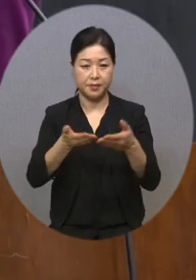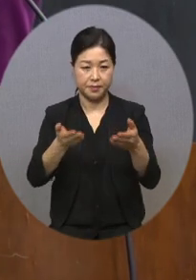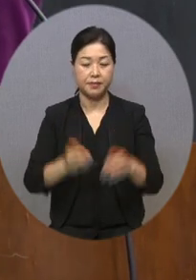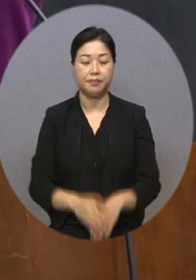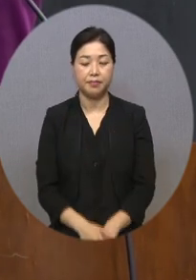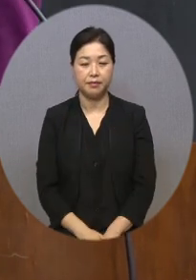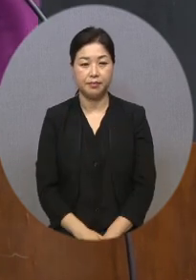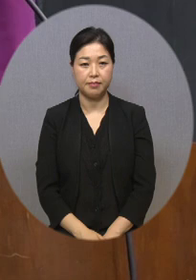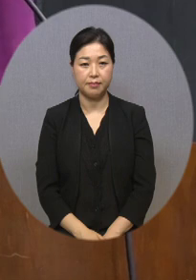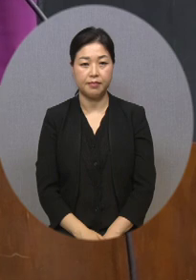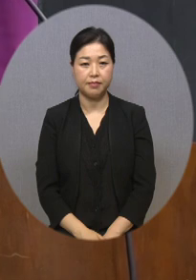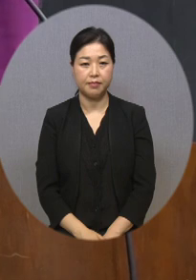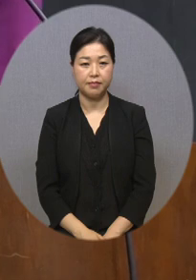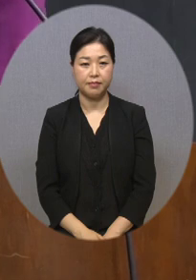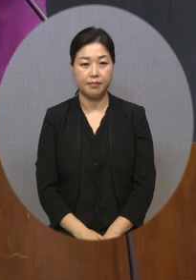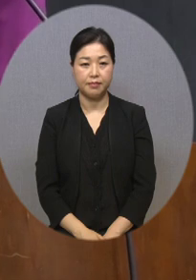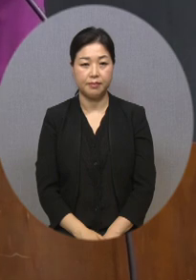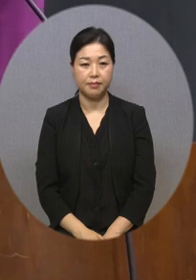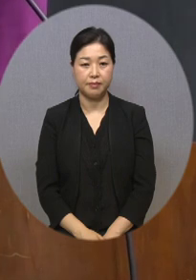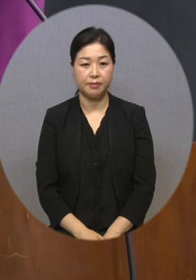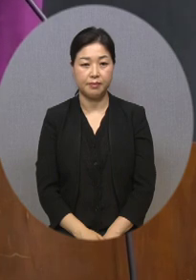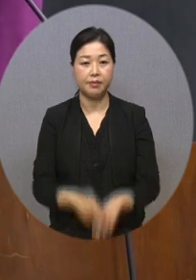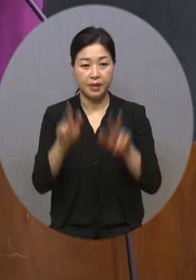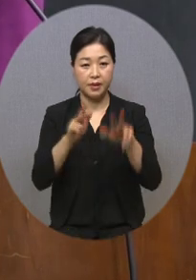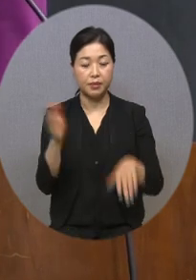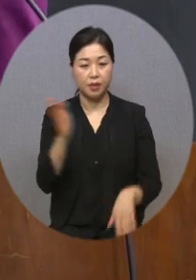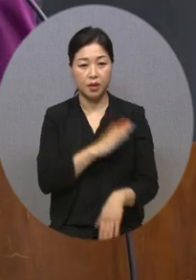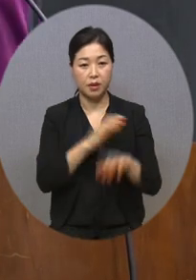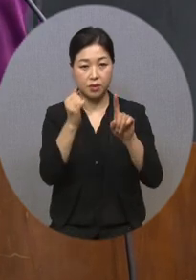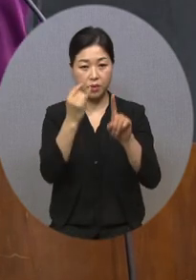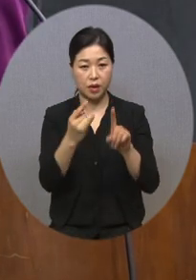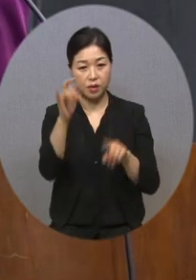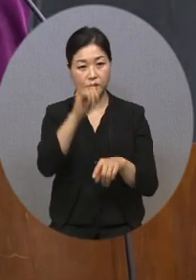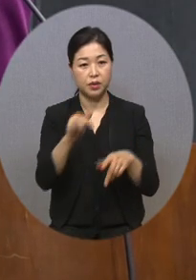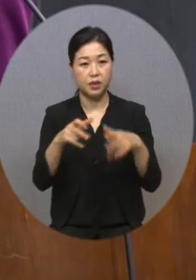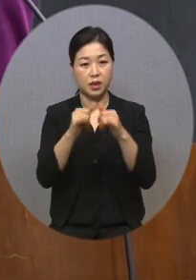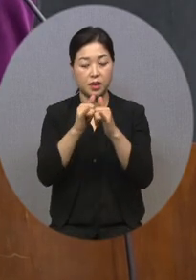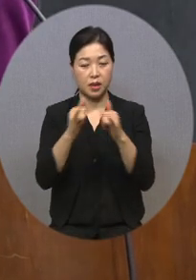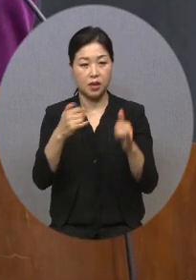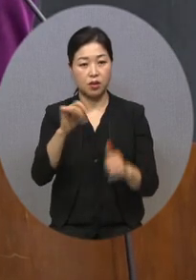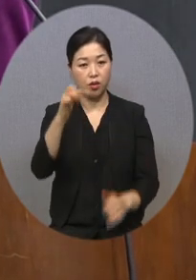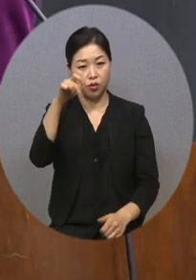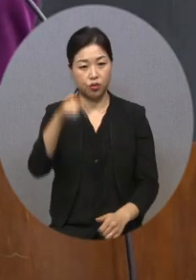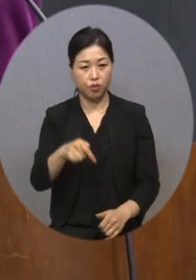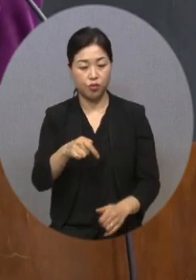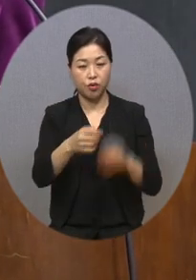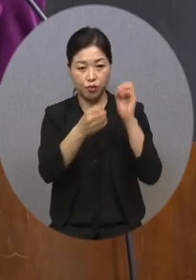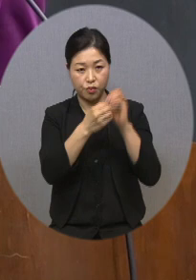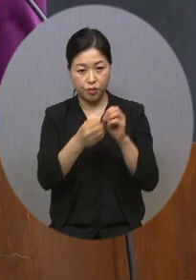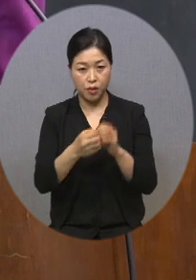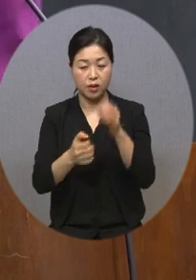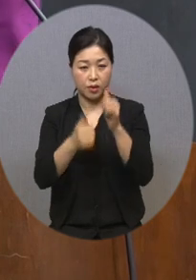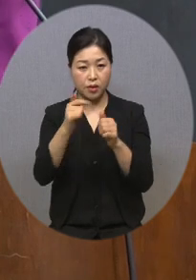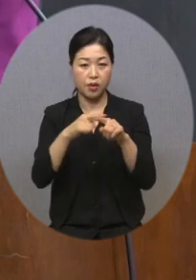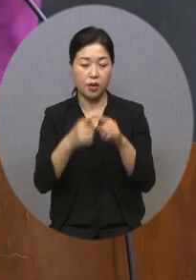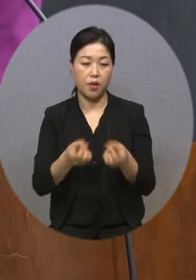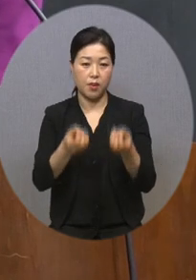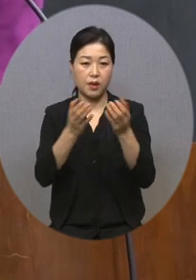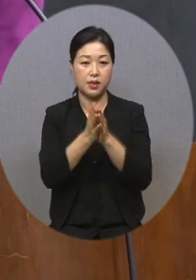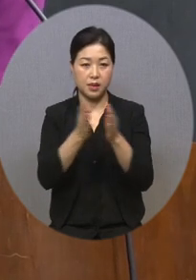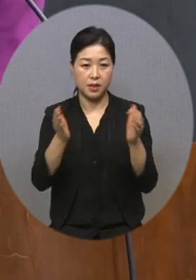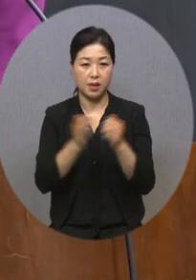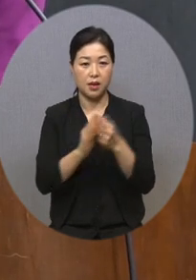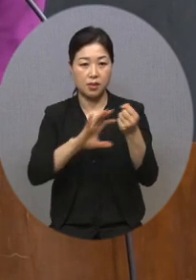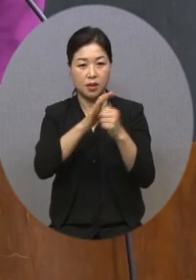드리도록 하겠습니다. 자, 그럼 지금부터 제1회 전국 장애인 선후 국악 경연대회를 시작으로